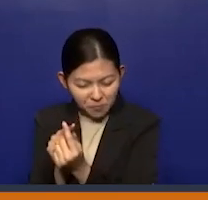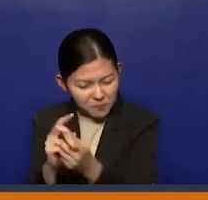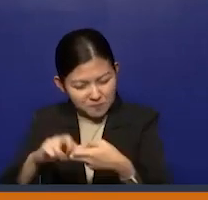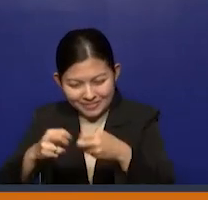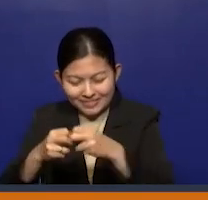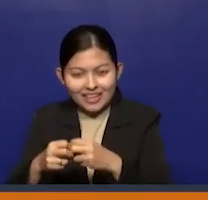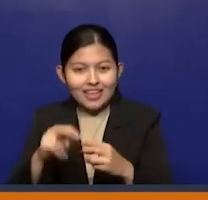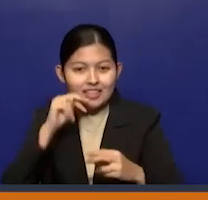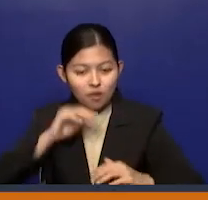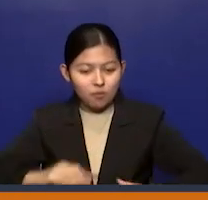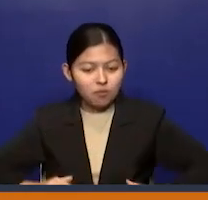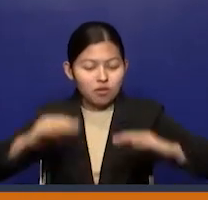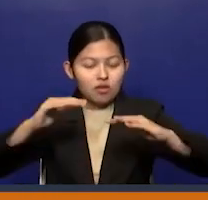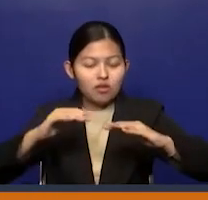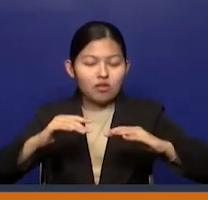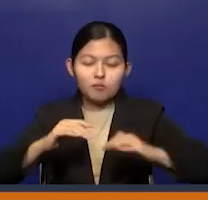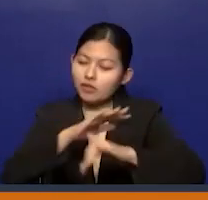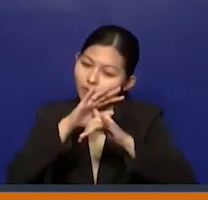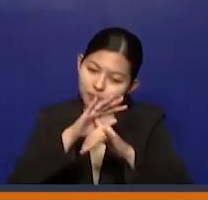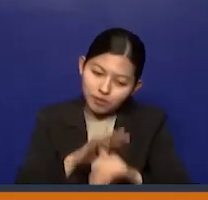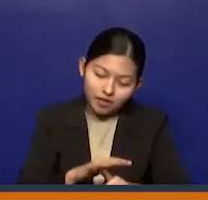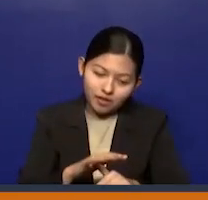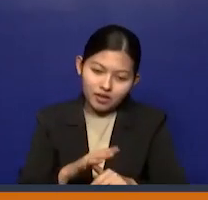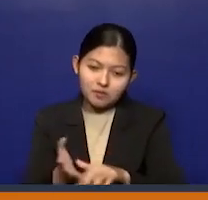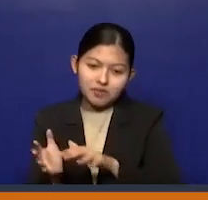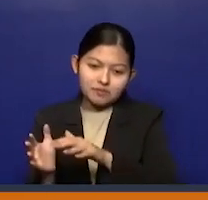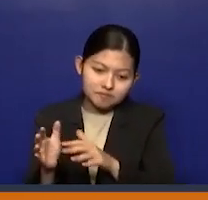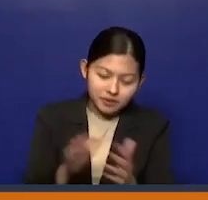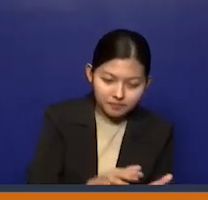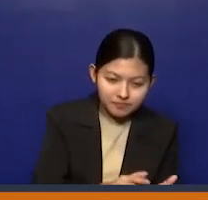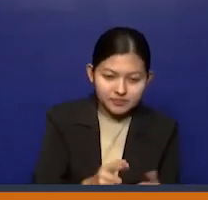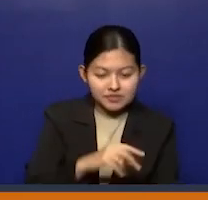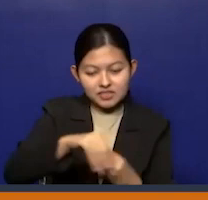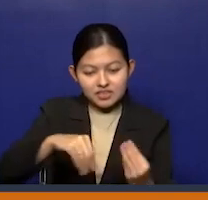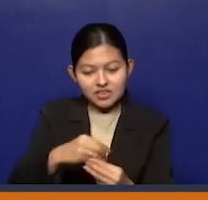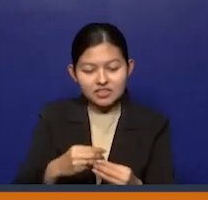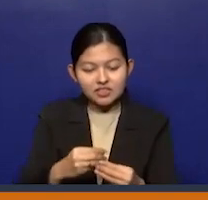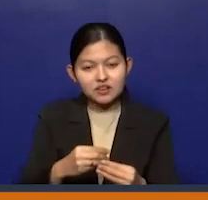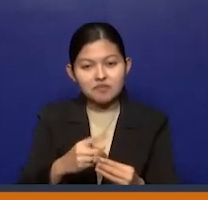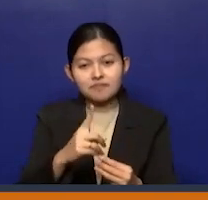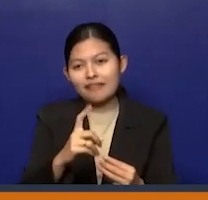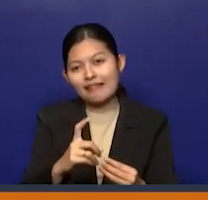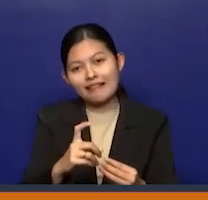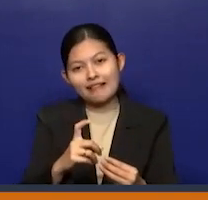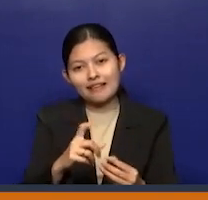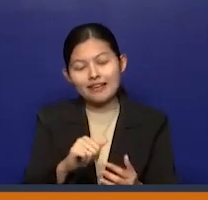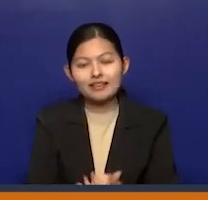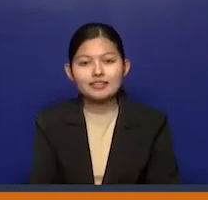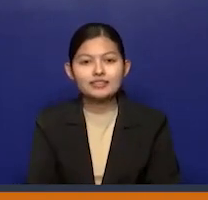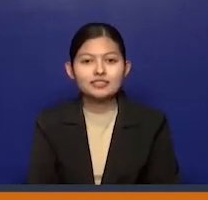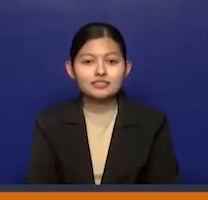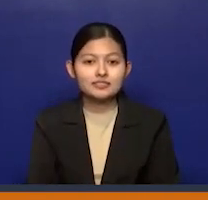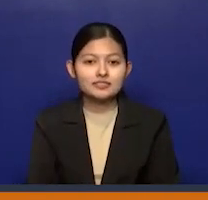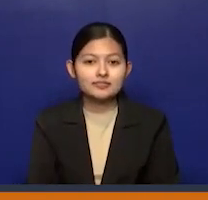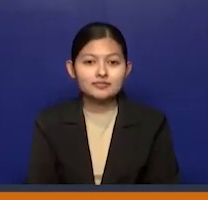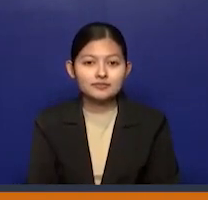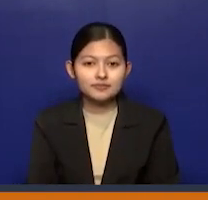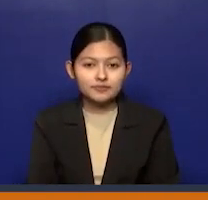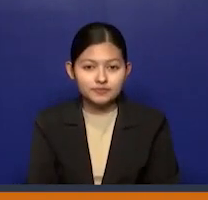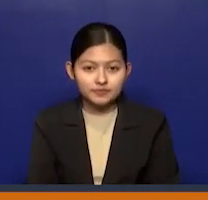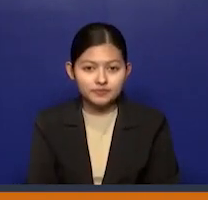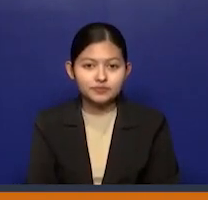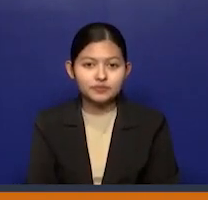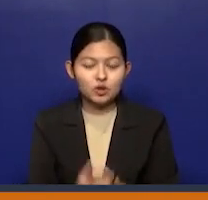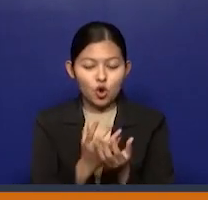นะครับจึงเป็นการซ้ำเติมพี่น้องชาวนครศรีธรรมราชมากกว่าเดิมอันที่จริงแล้วนะครับนอกจากในเรื่องของ